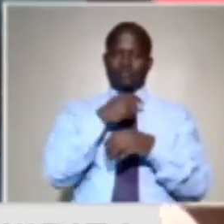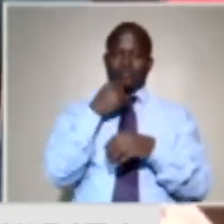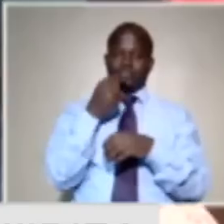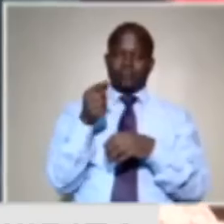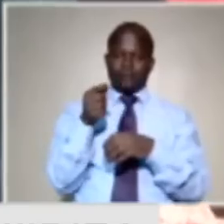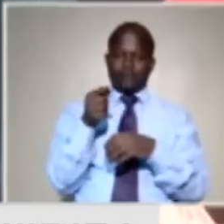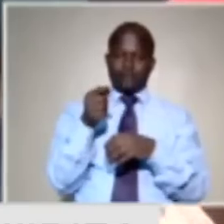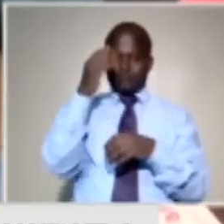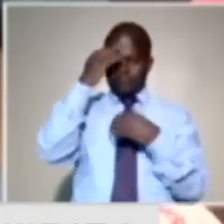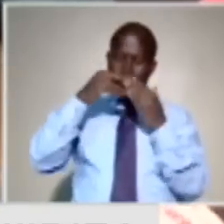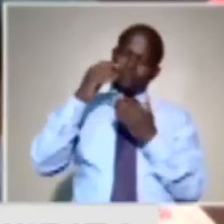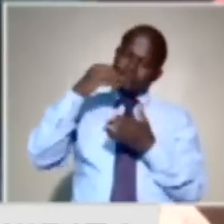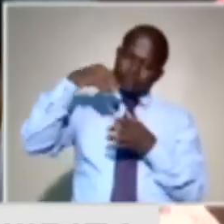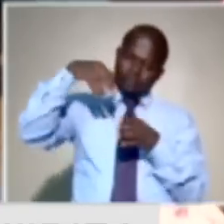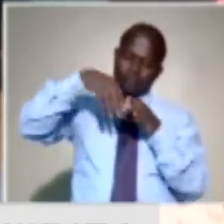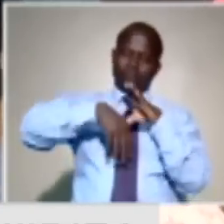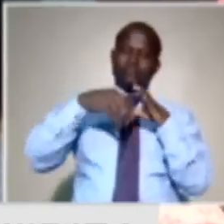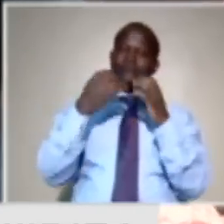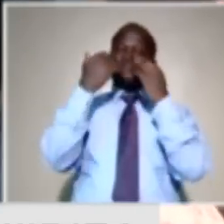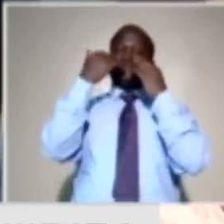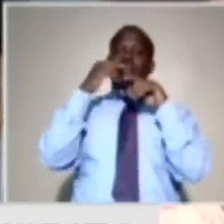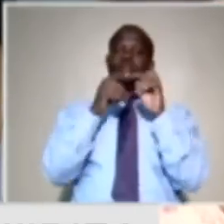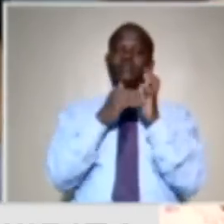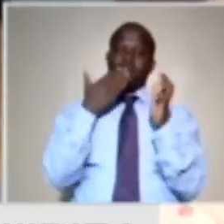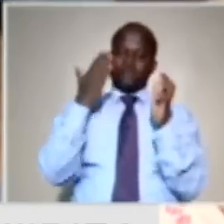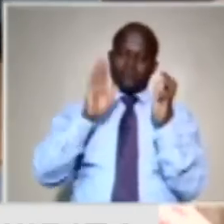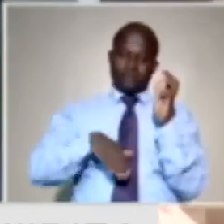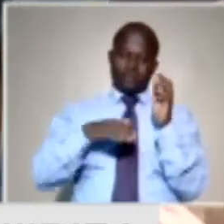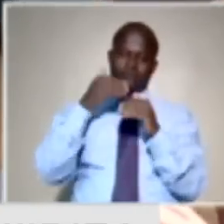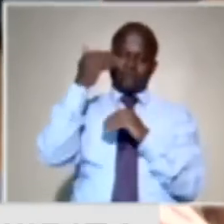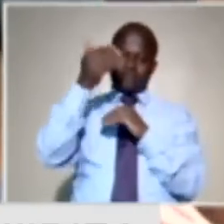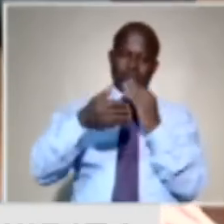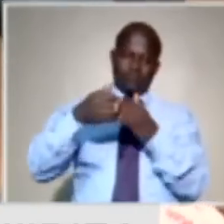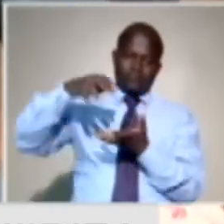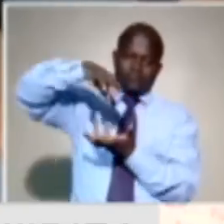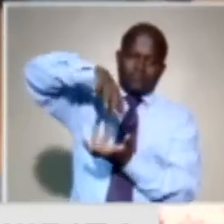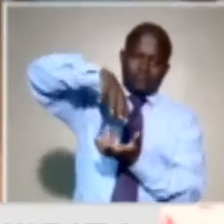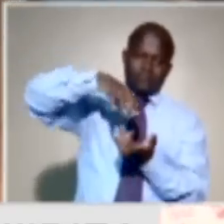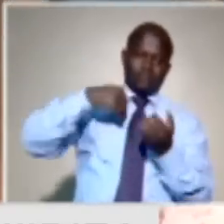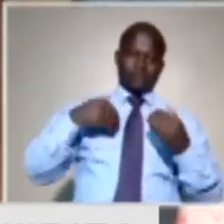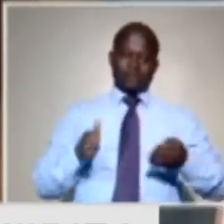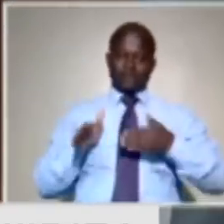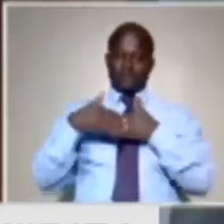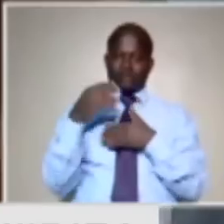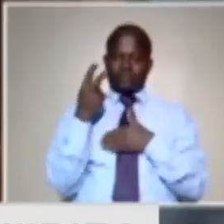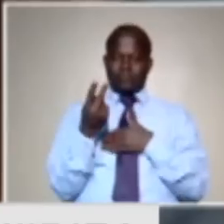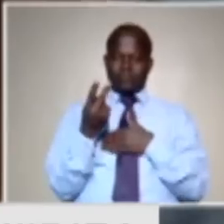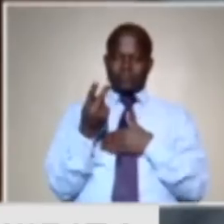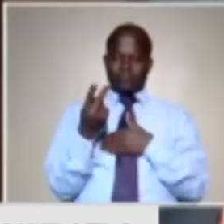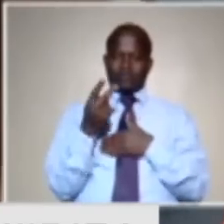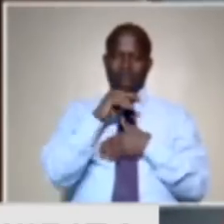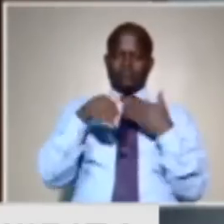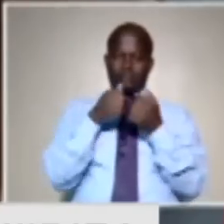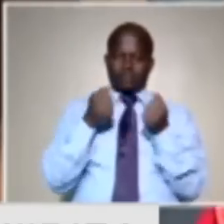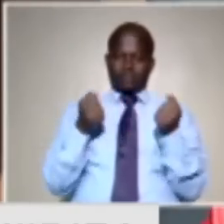mucurika kugira ngo atamira ayo mazi kandi ari na mabi maze kumucurika nari mfite udutenge tubiri nari namuhetsemo